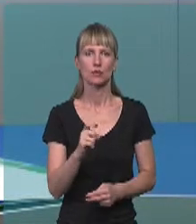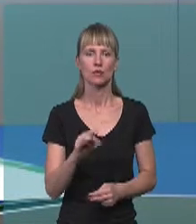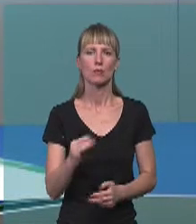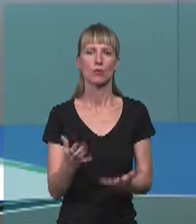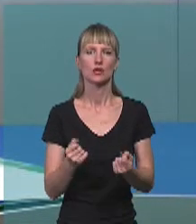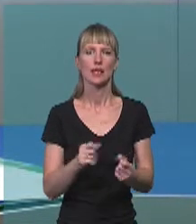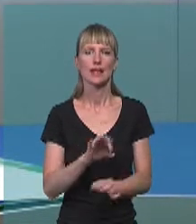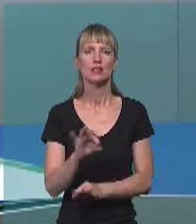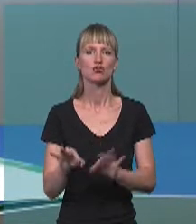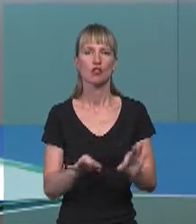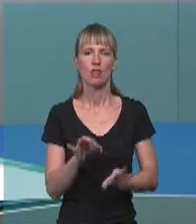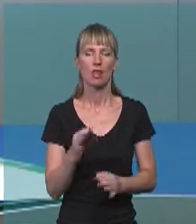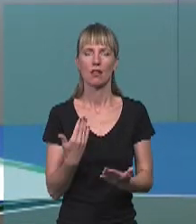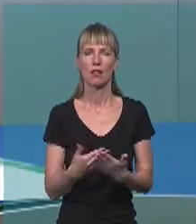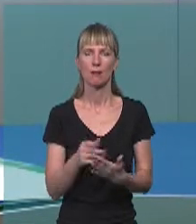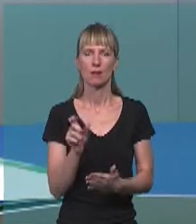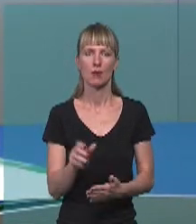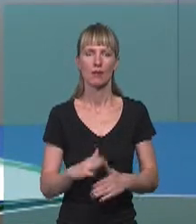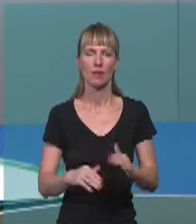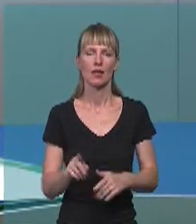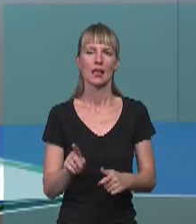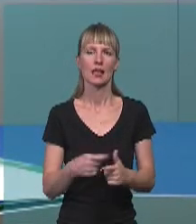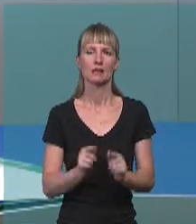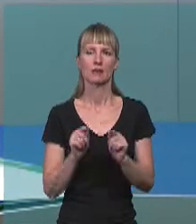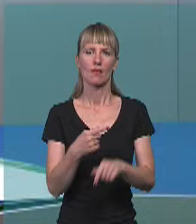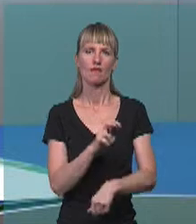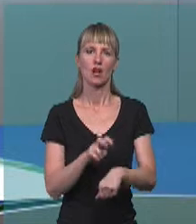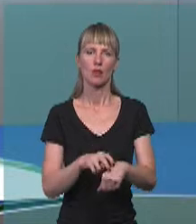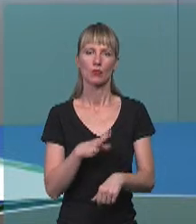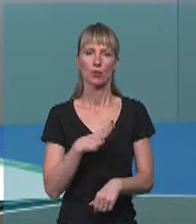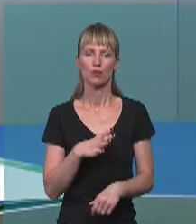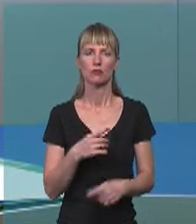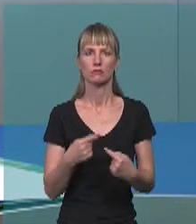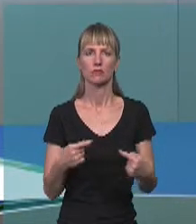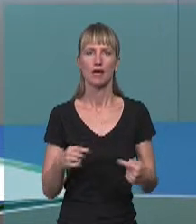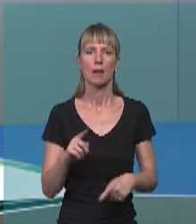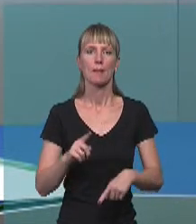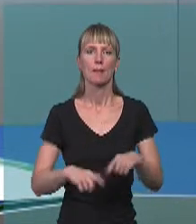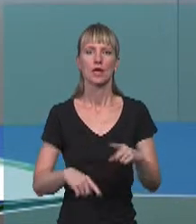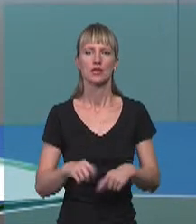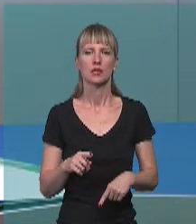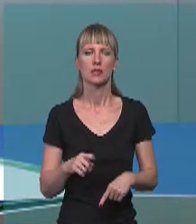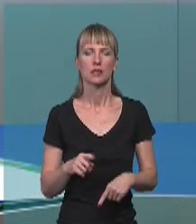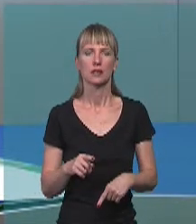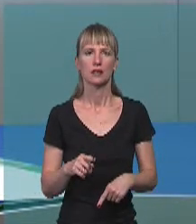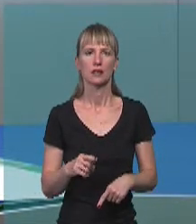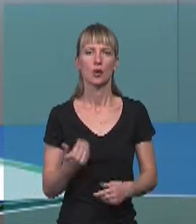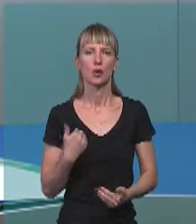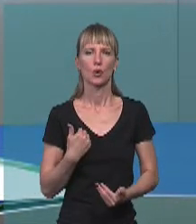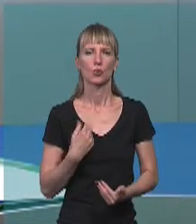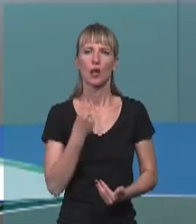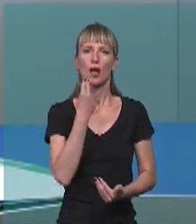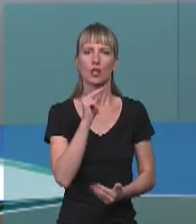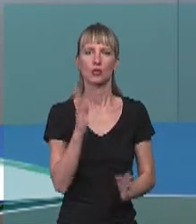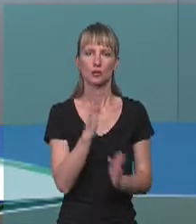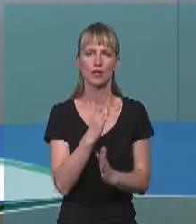отримали інженерну, наприклад, професію, або ж пішли в лікарі і так далі. Тобто батьки, ну, мабуть, хочуть